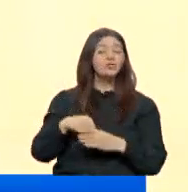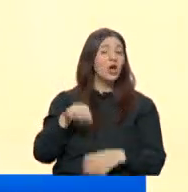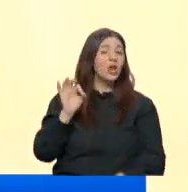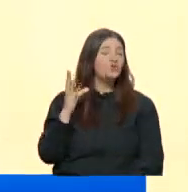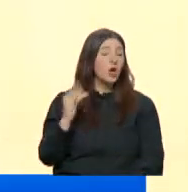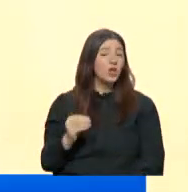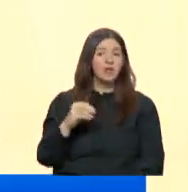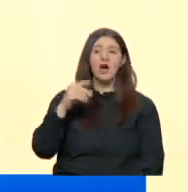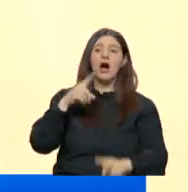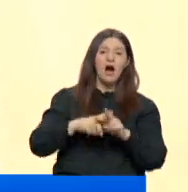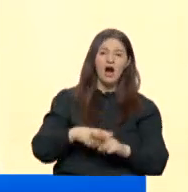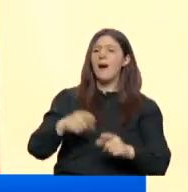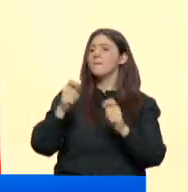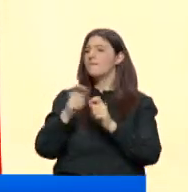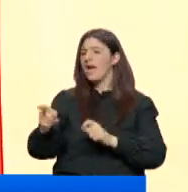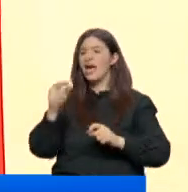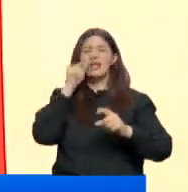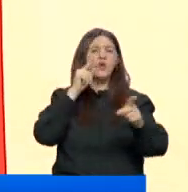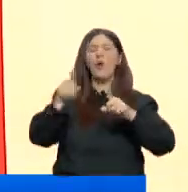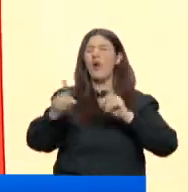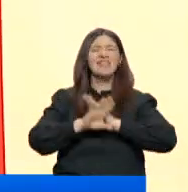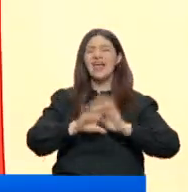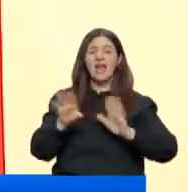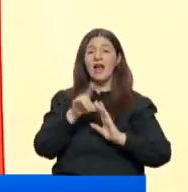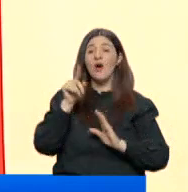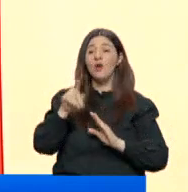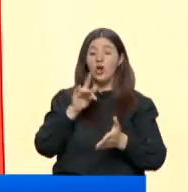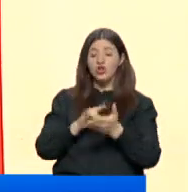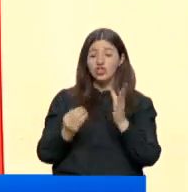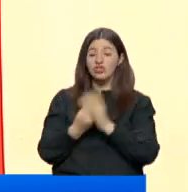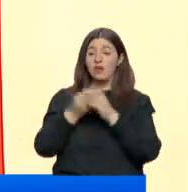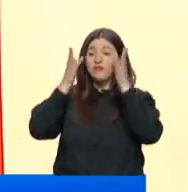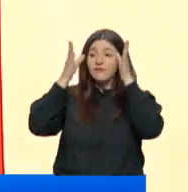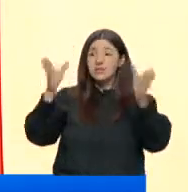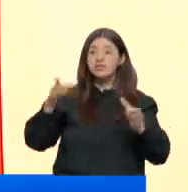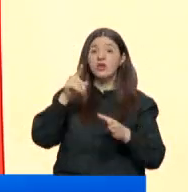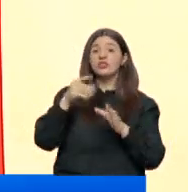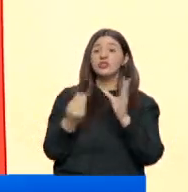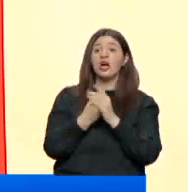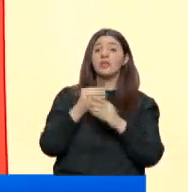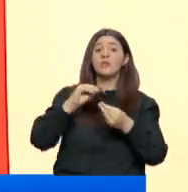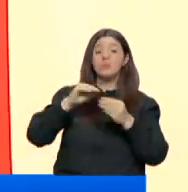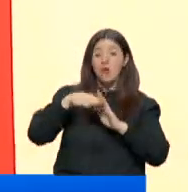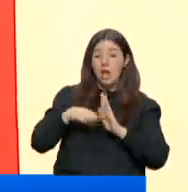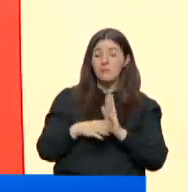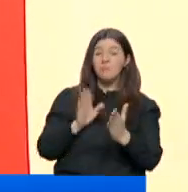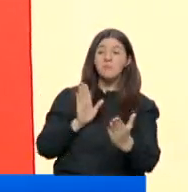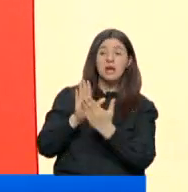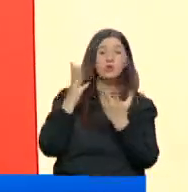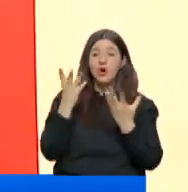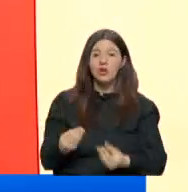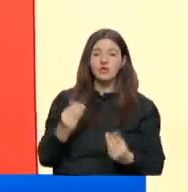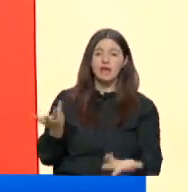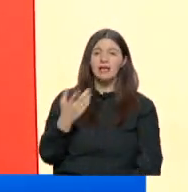olan A kişisinin, B şahsının aday olup olmaması değil. Onun ortaya koyacağı vizyon, onun ortaya koyacağı program, onun yaklaşımı ne olacak?